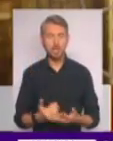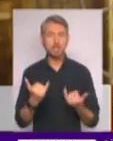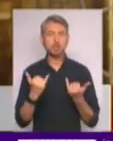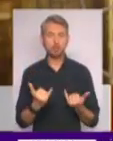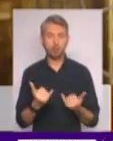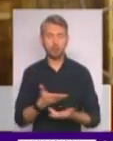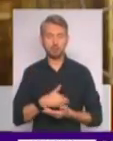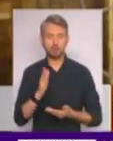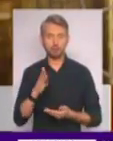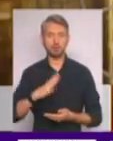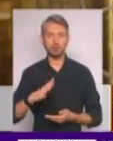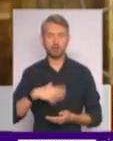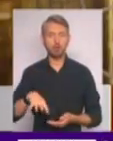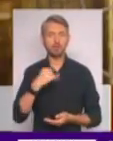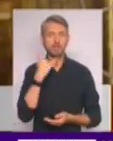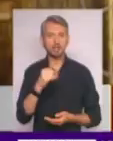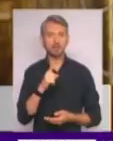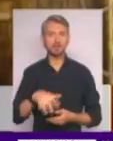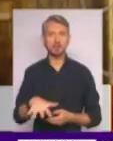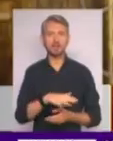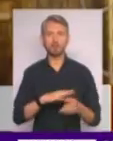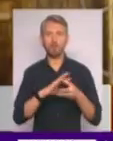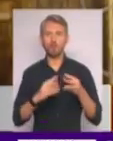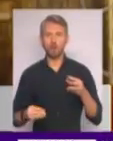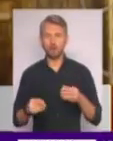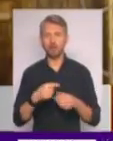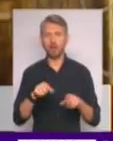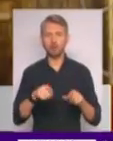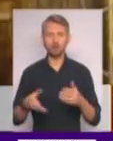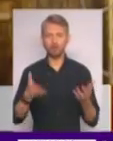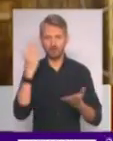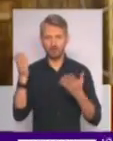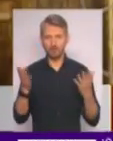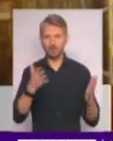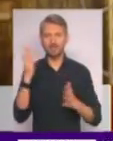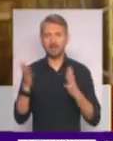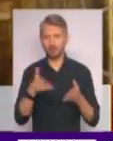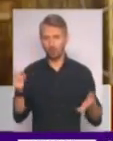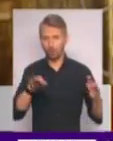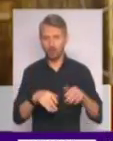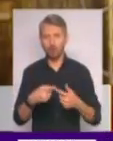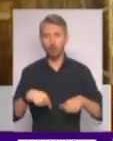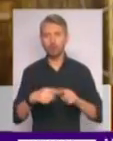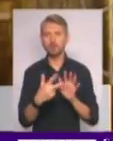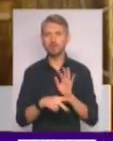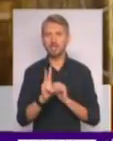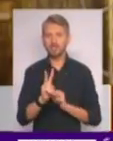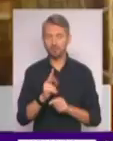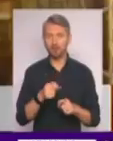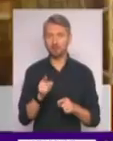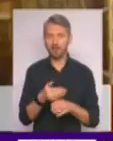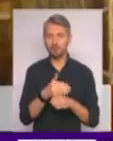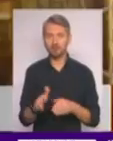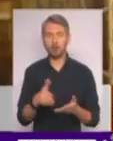Сьогодні ми будемо чекати всіх дзвінків з масиву Виноградар, а також Вітряні гори. Адже округ номер 82 – це якраз та частина міста,